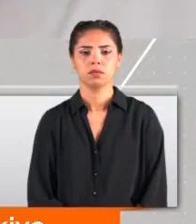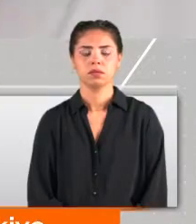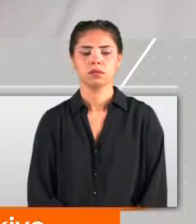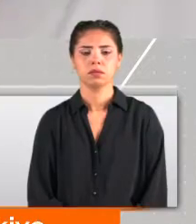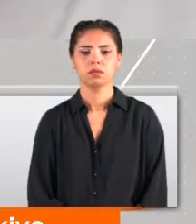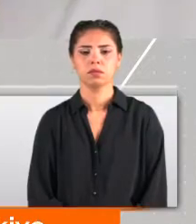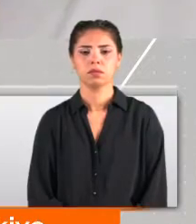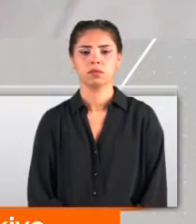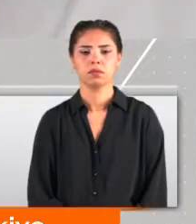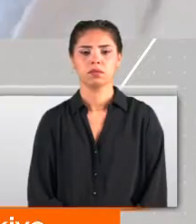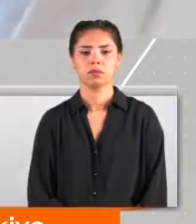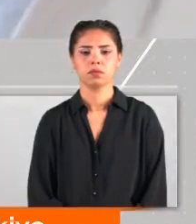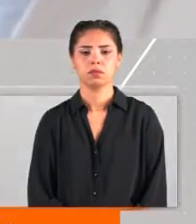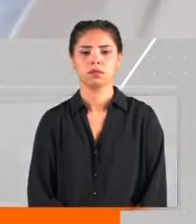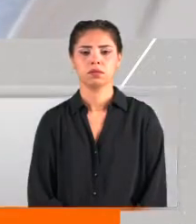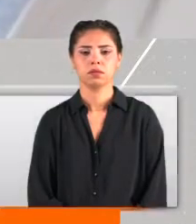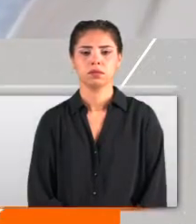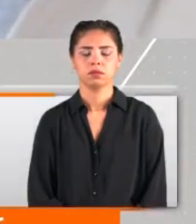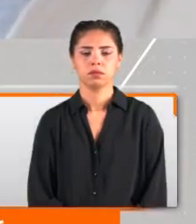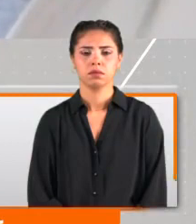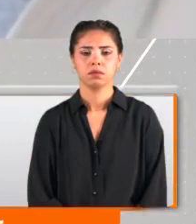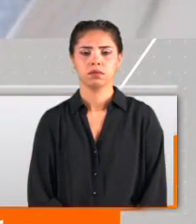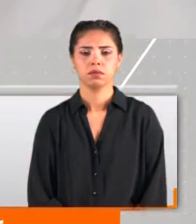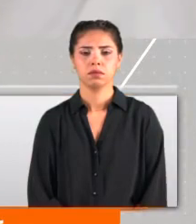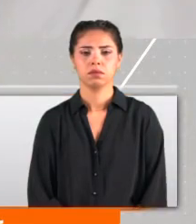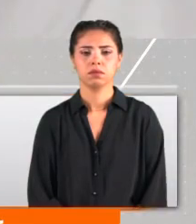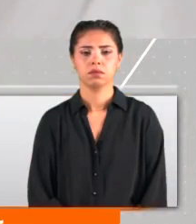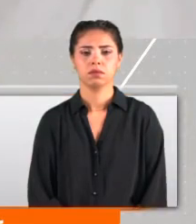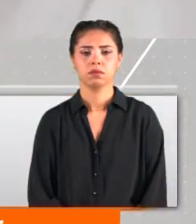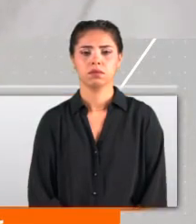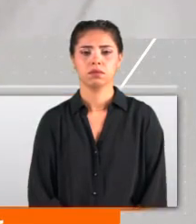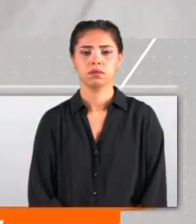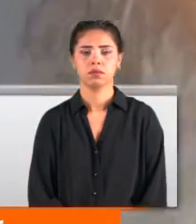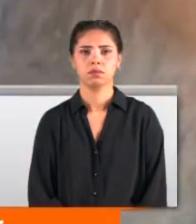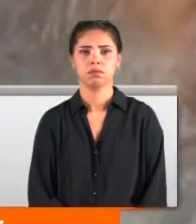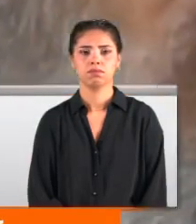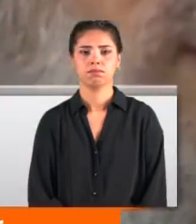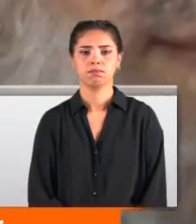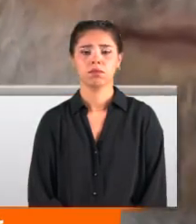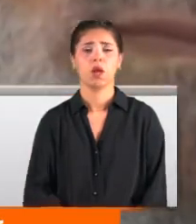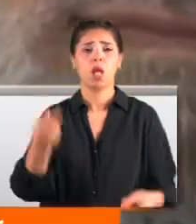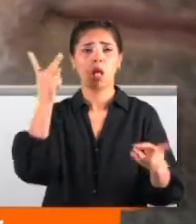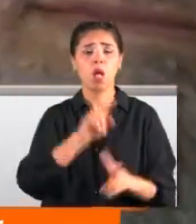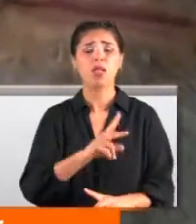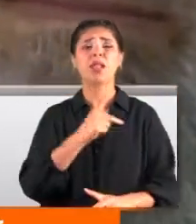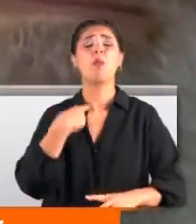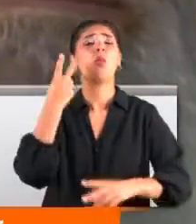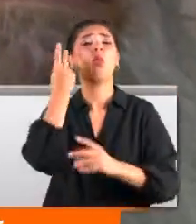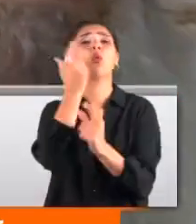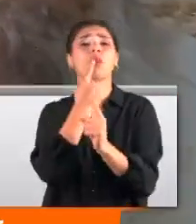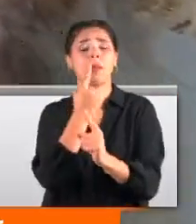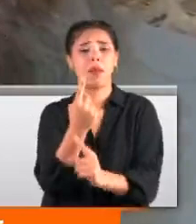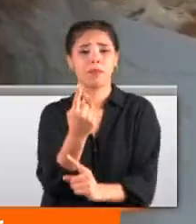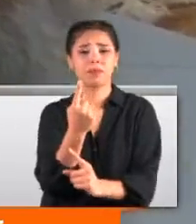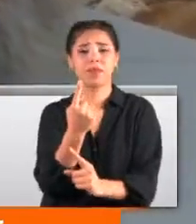Hiç unutmuş değil. Biz gideriz bu dünyadan, gene unutmayız gibi geliyor. Ölsem de unutamam demişti.